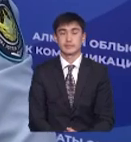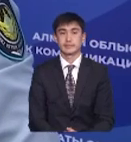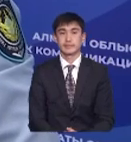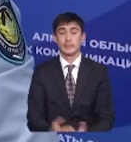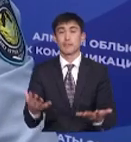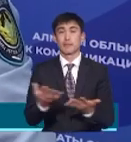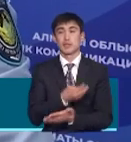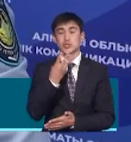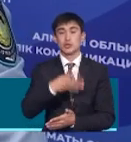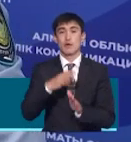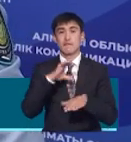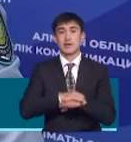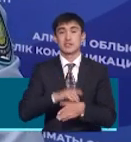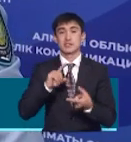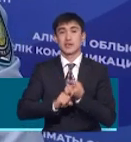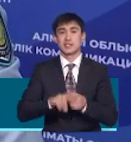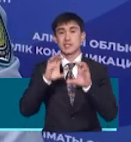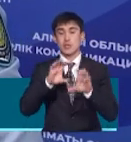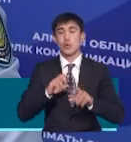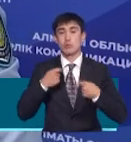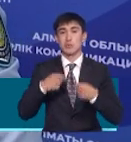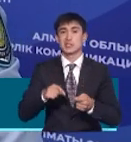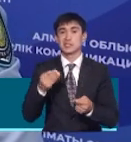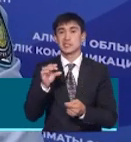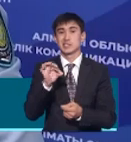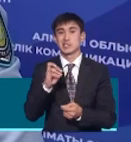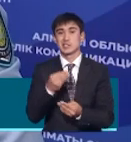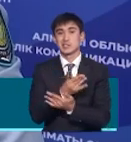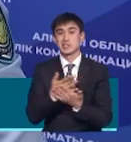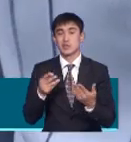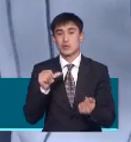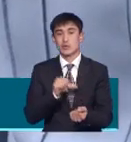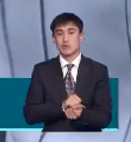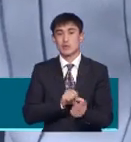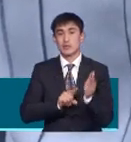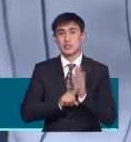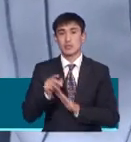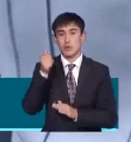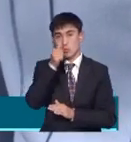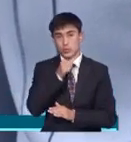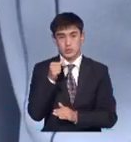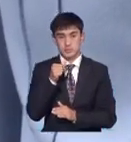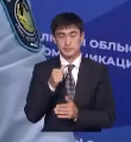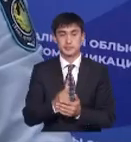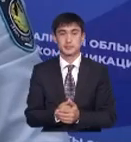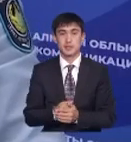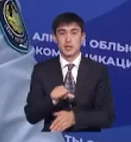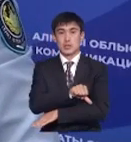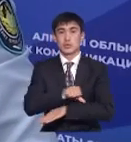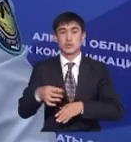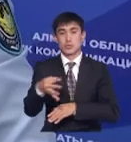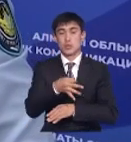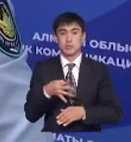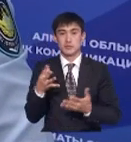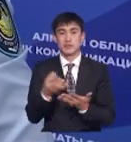Выявлено 40 фактов, связанных с незаконным оборотом синтетических видов наркотиков. С начала текущего года на территории